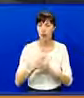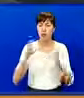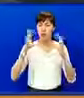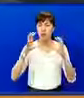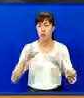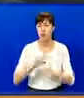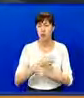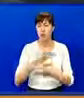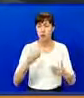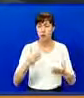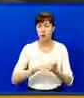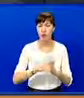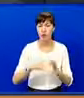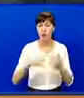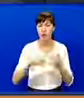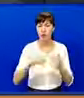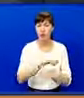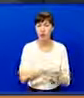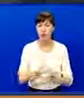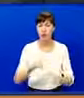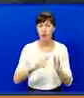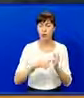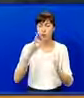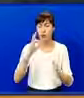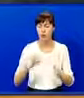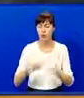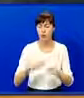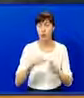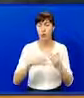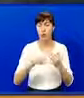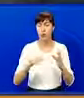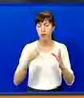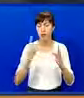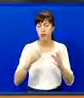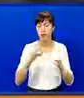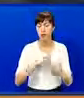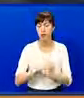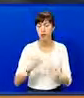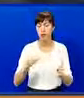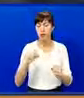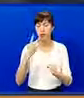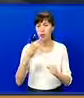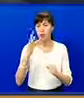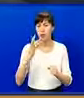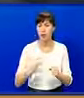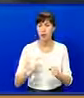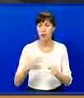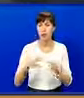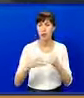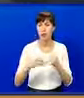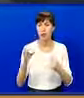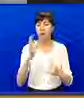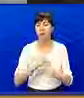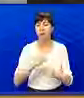15-1%, жер учаскелерінің шекарасынан өтіп кетуі 7%, жер учаскелерінің нысаналы мақсатына пайдаланбау 12%, пайдаланбай жатқан жер бойынша 4-3%-ді құрап